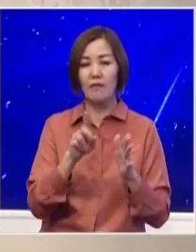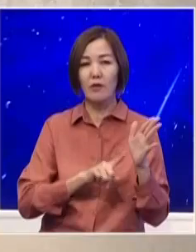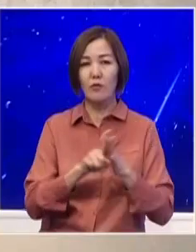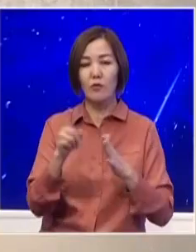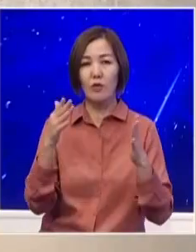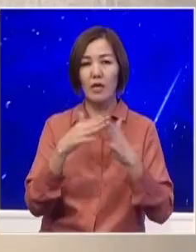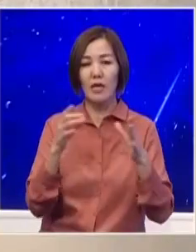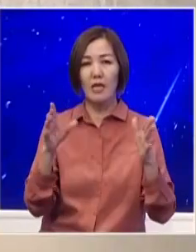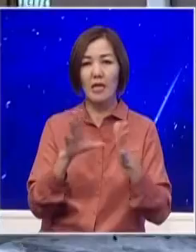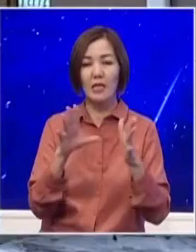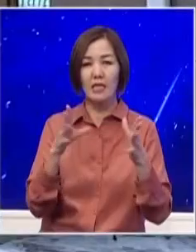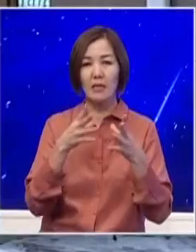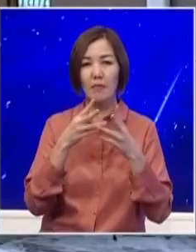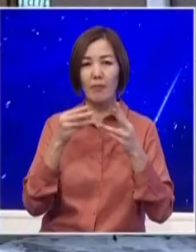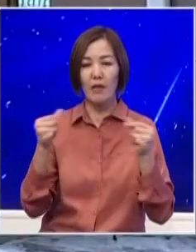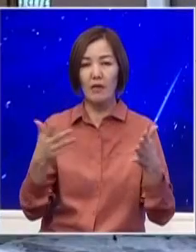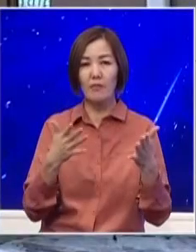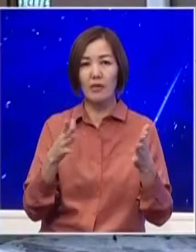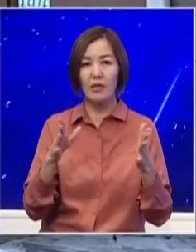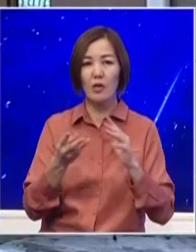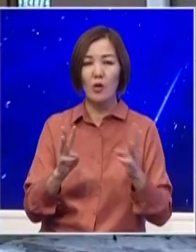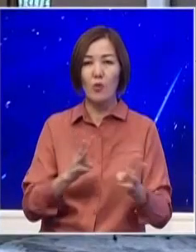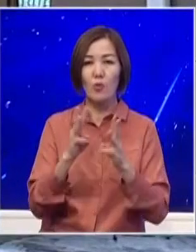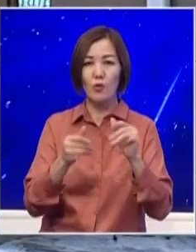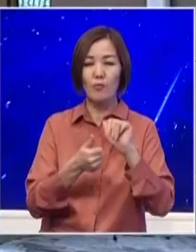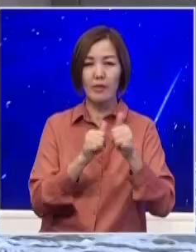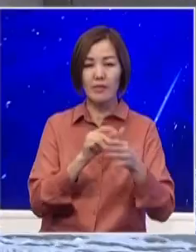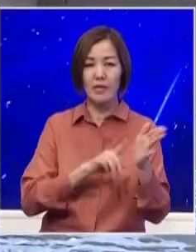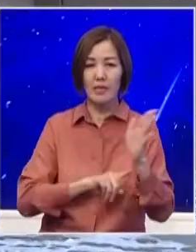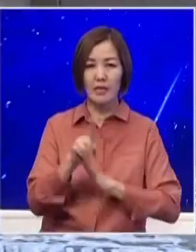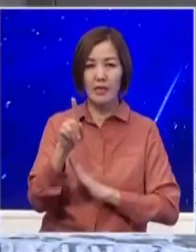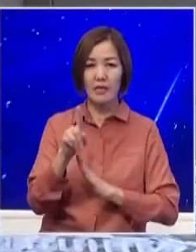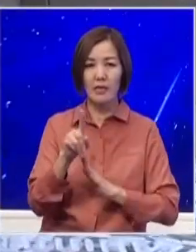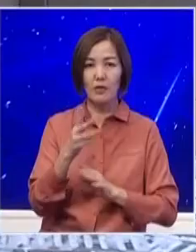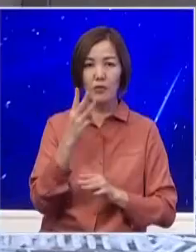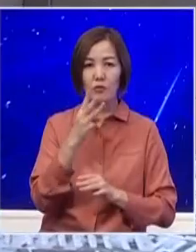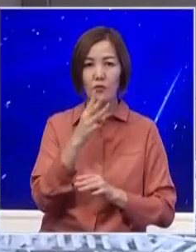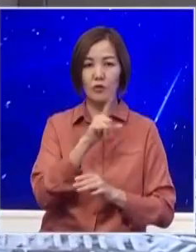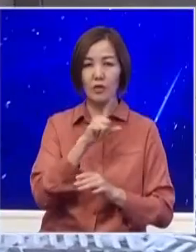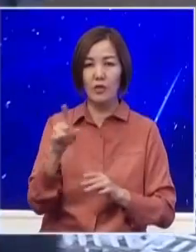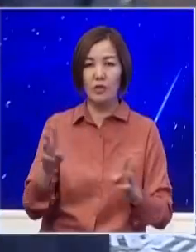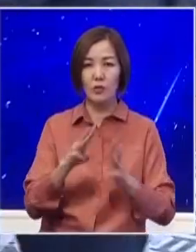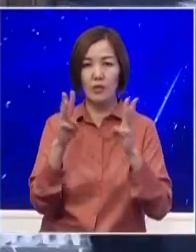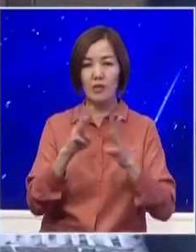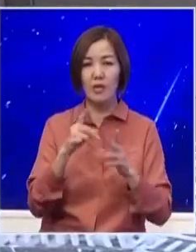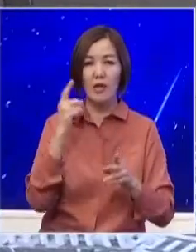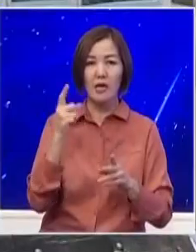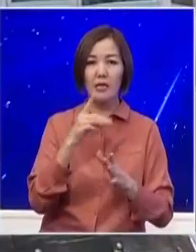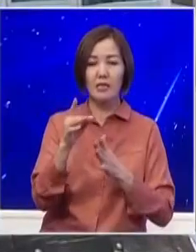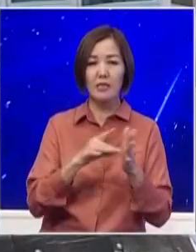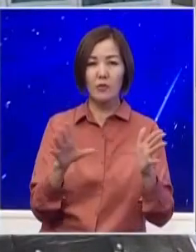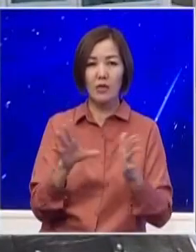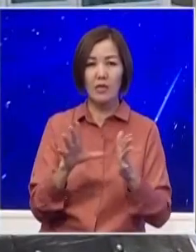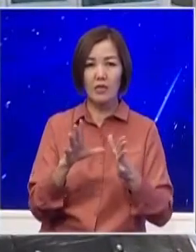шатырында электр сымы балқып, арты өртке ұласқан. Тілсіз жау 3 қабатты шарпыған. Төбеден келген жалынды байқаған үйелері электр